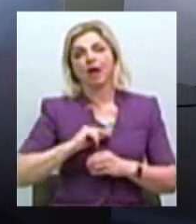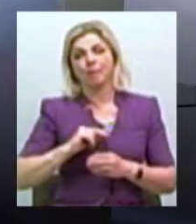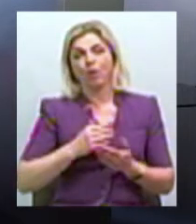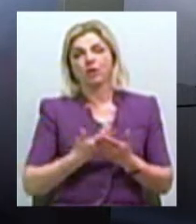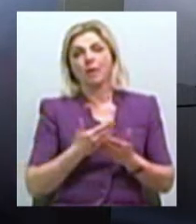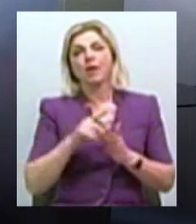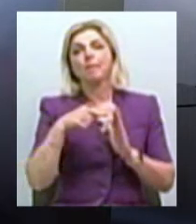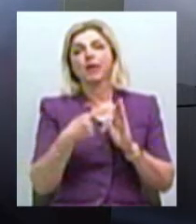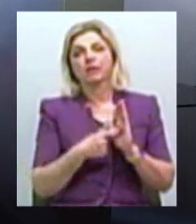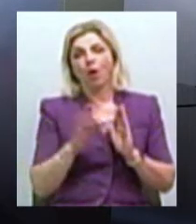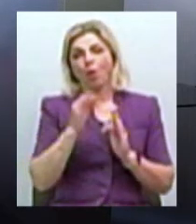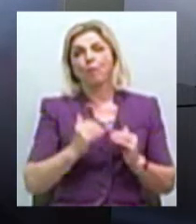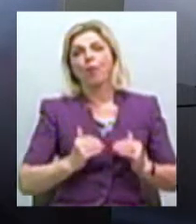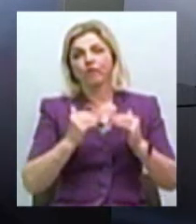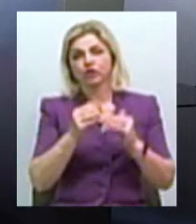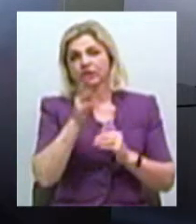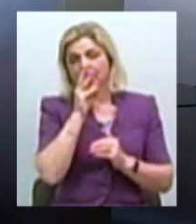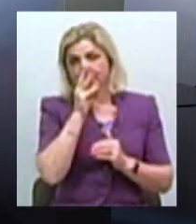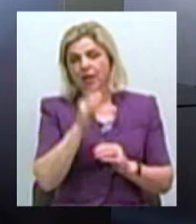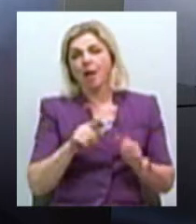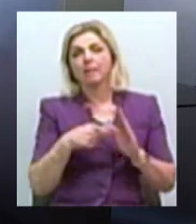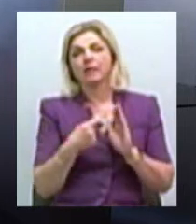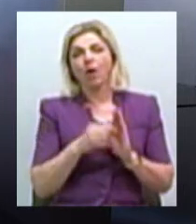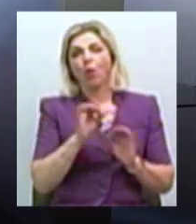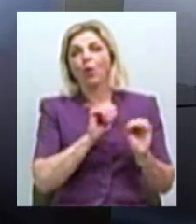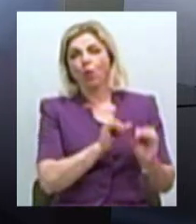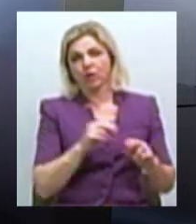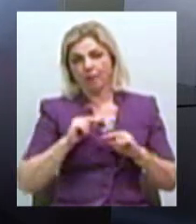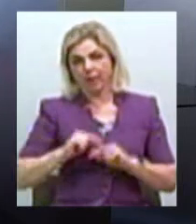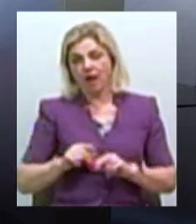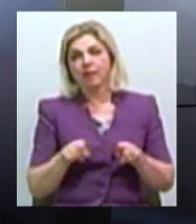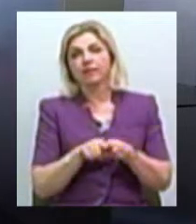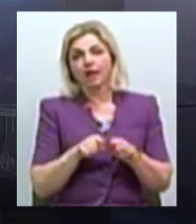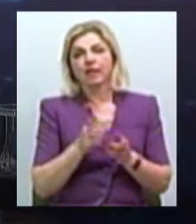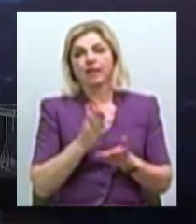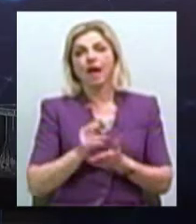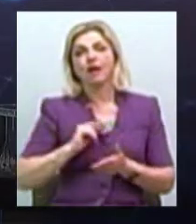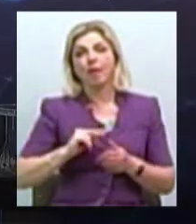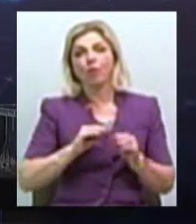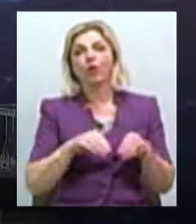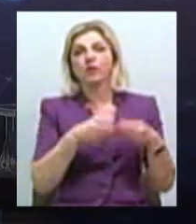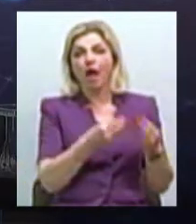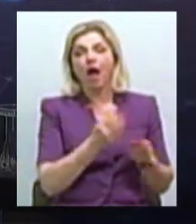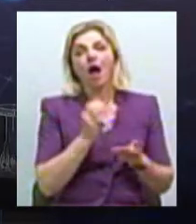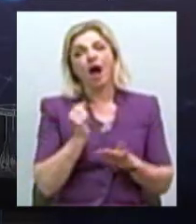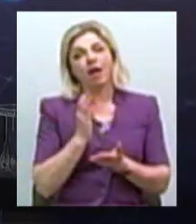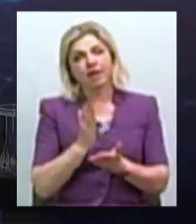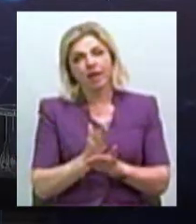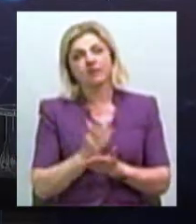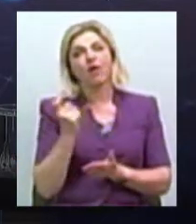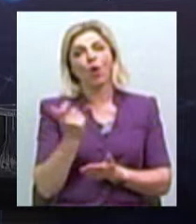питання підвищення заробітної плати, питання охорони праці, то так само є роботодавець, а є власник підприємства. То тут, в